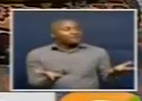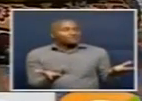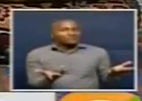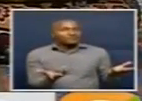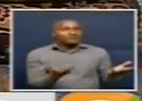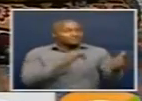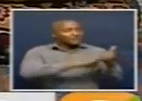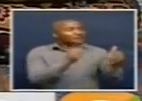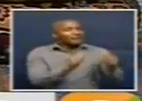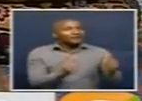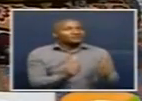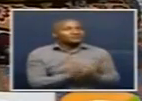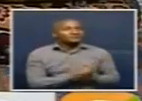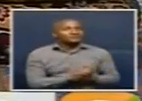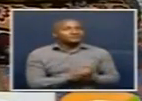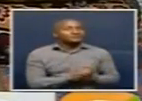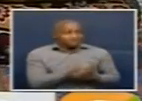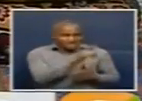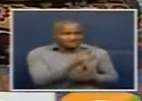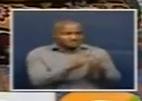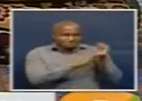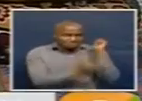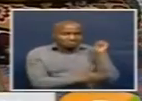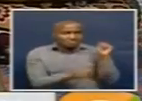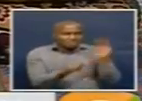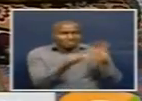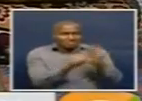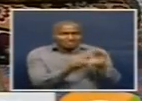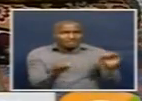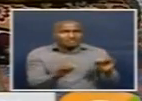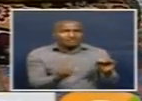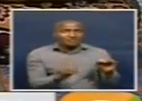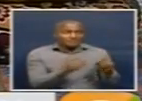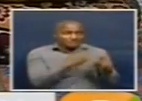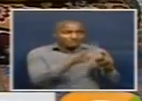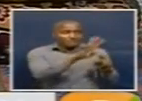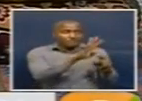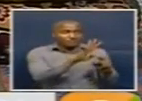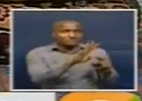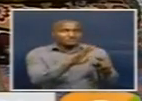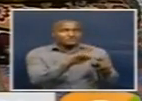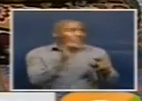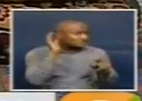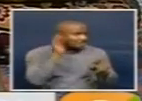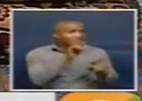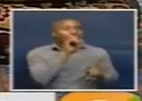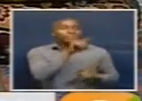hajaolewa, hapo wale kama si kama sasa sasa uko school form 4 mpata mimba, ushawahi kusikia siku moja wametema mate,